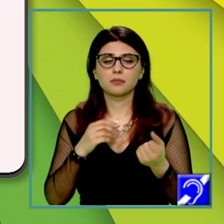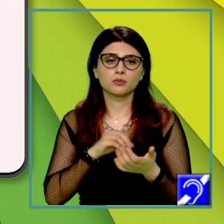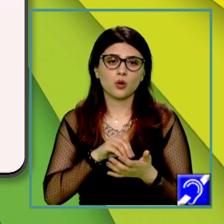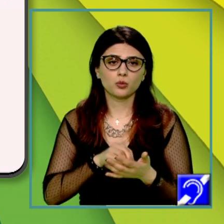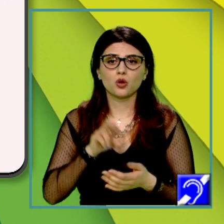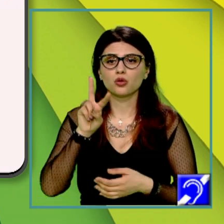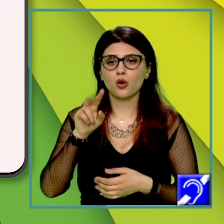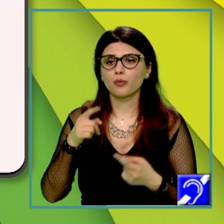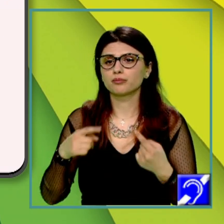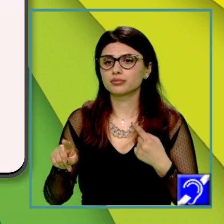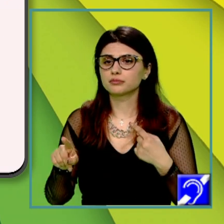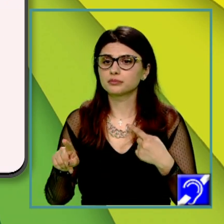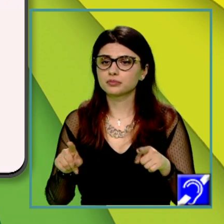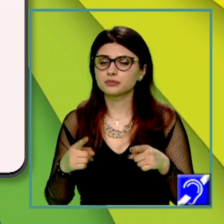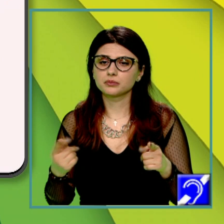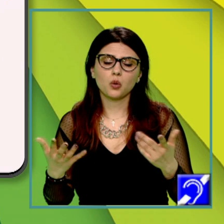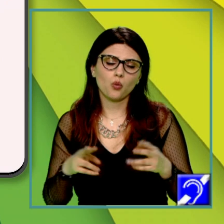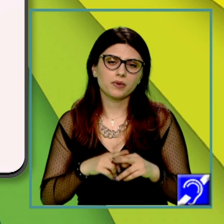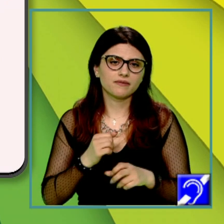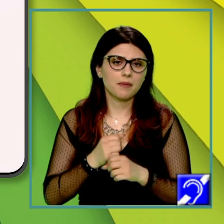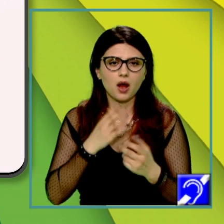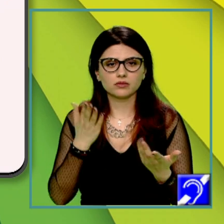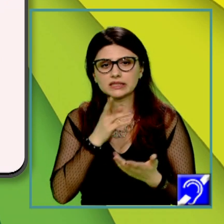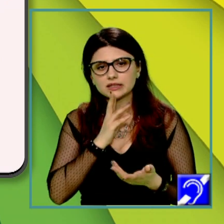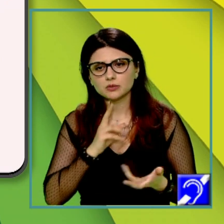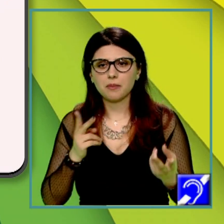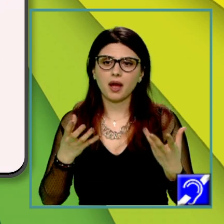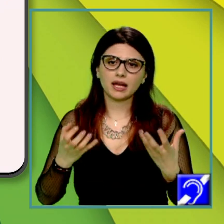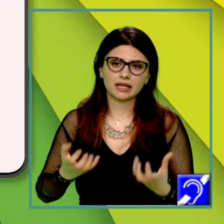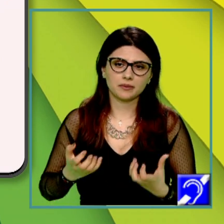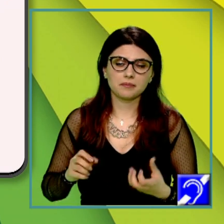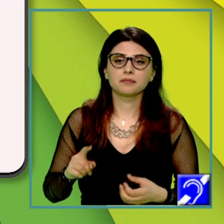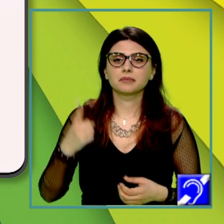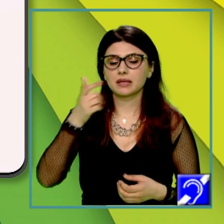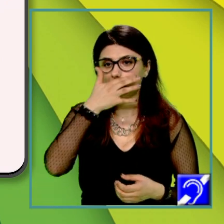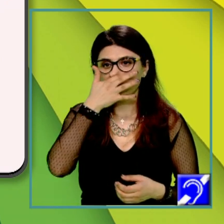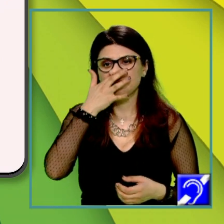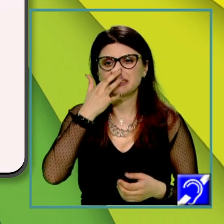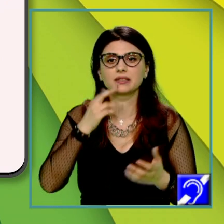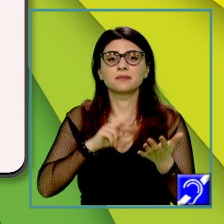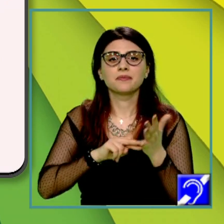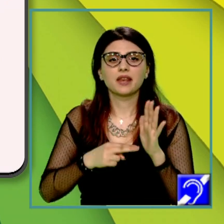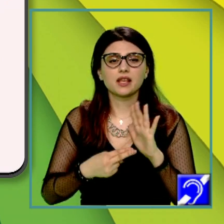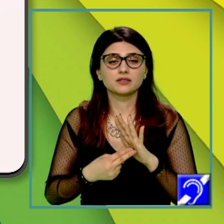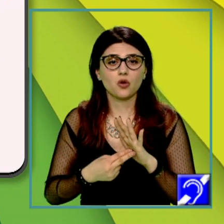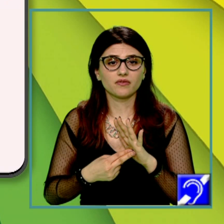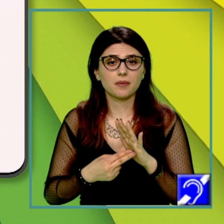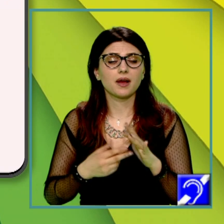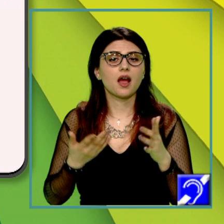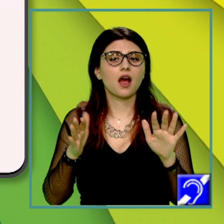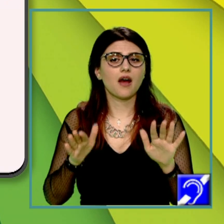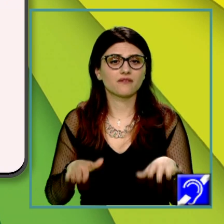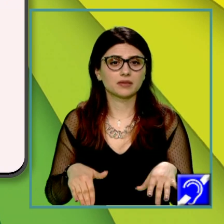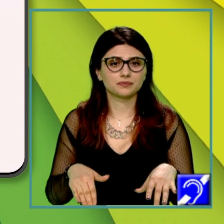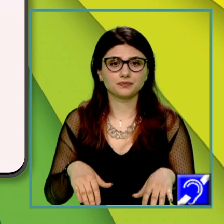propun două metode de rezolvare în prima metodă rezolvăm ecuația logaritm mică avem